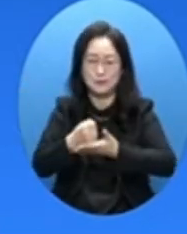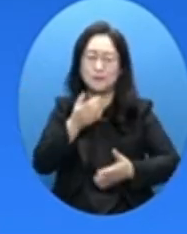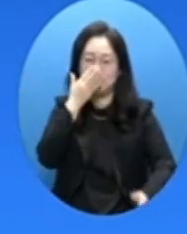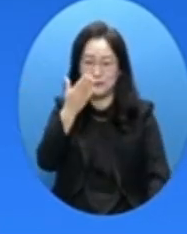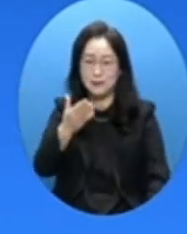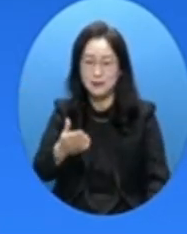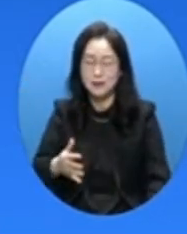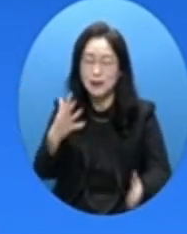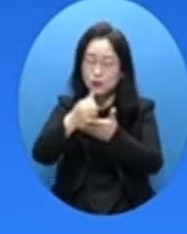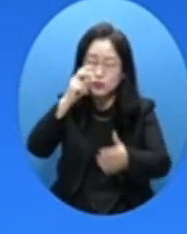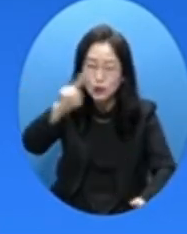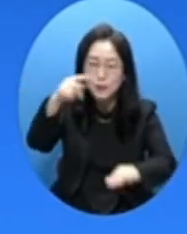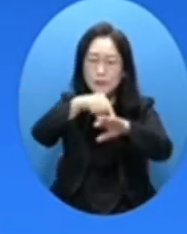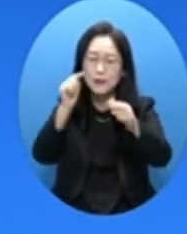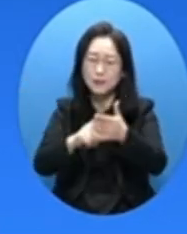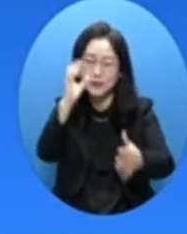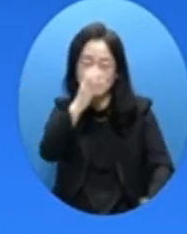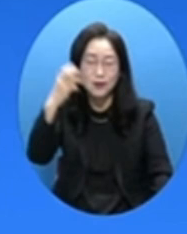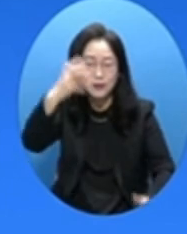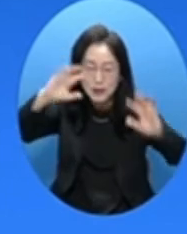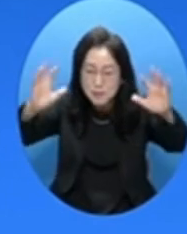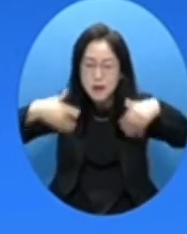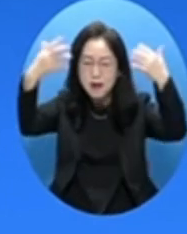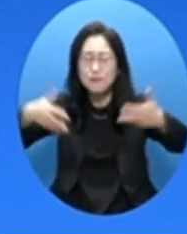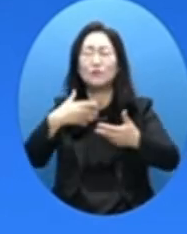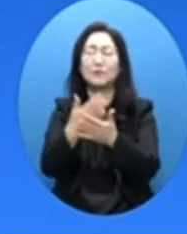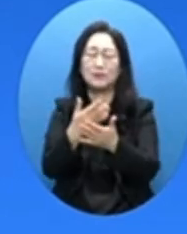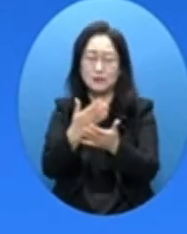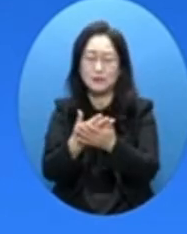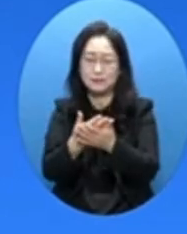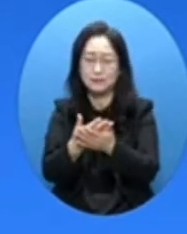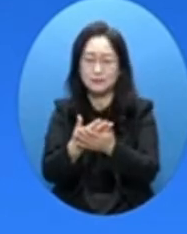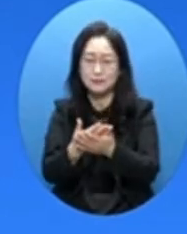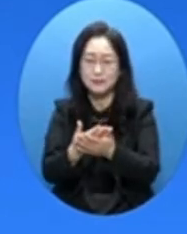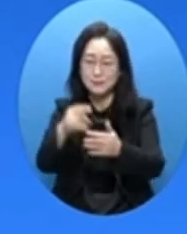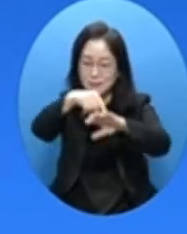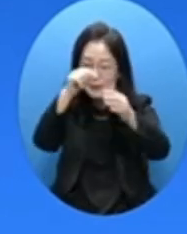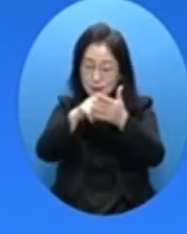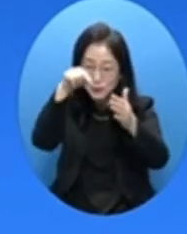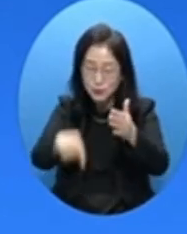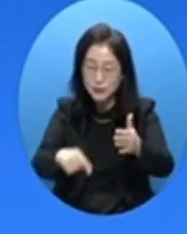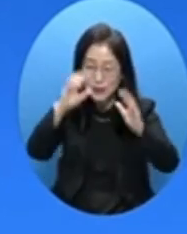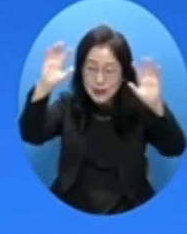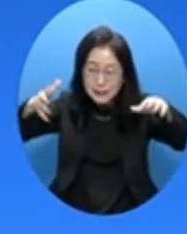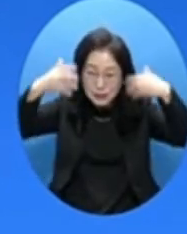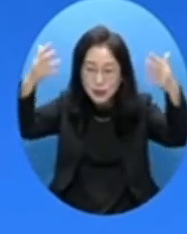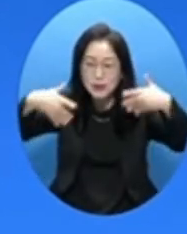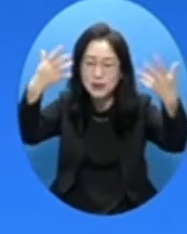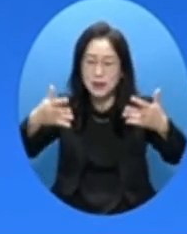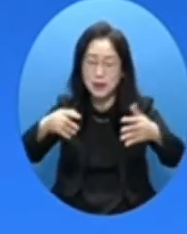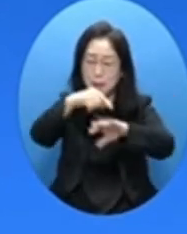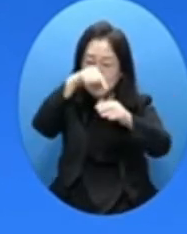주여 우리 마음에 승리만이 부르게 하여 주면서 그래서 우리 마음에 성령의